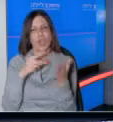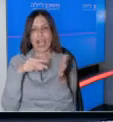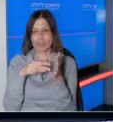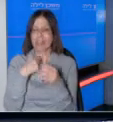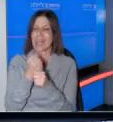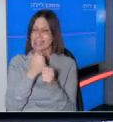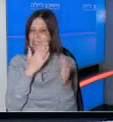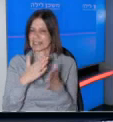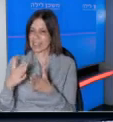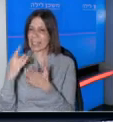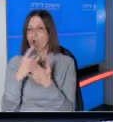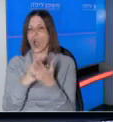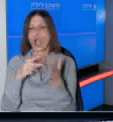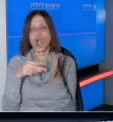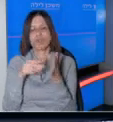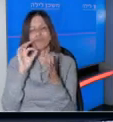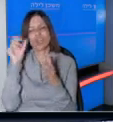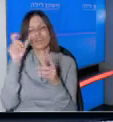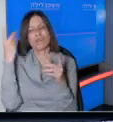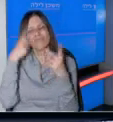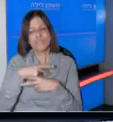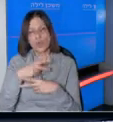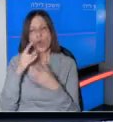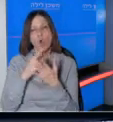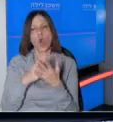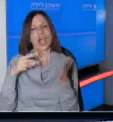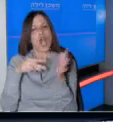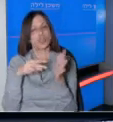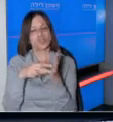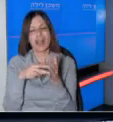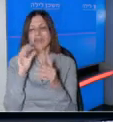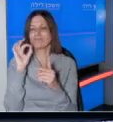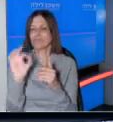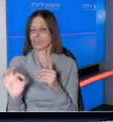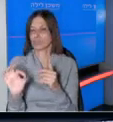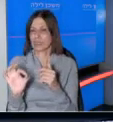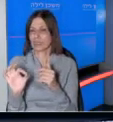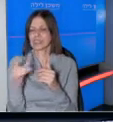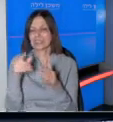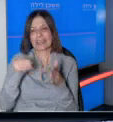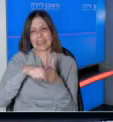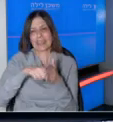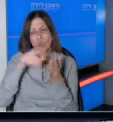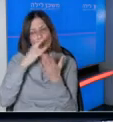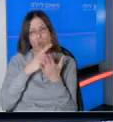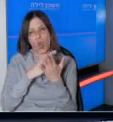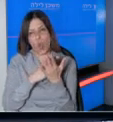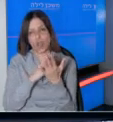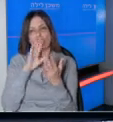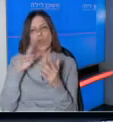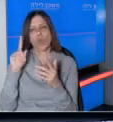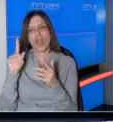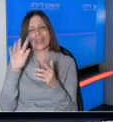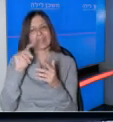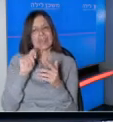בוא נעשה סדר שנייה על חוק החשמל, כדי שאנשים יבינו על מה כל המאומה. חוק החשמל בעצם נועד זה תיקון חוק שבעצם ווליד טאהא רוצה